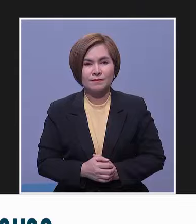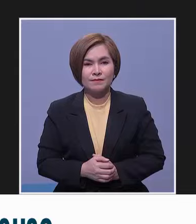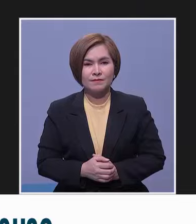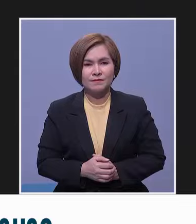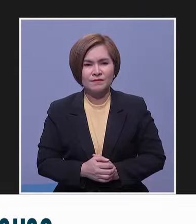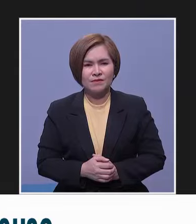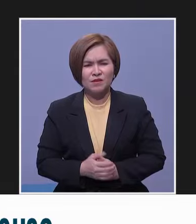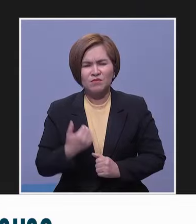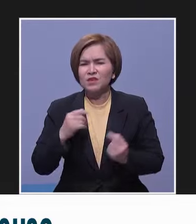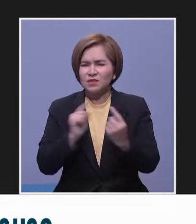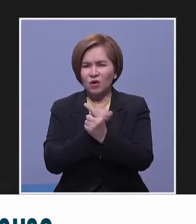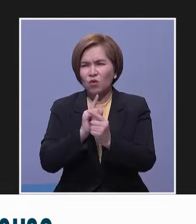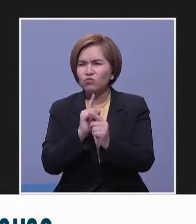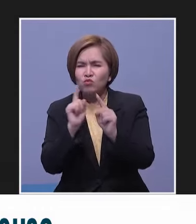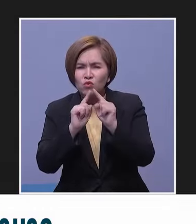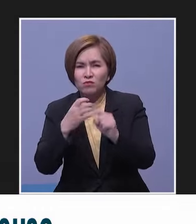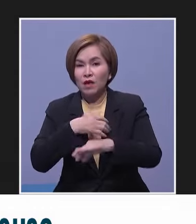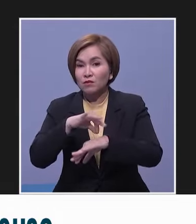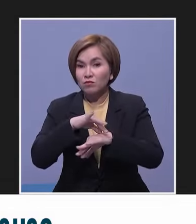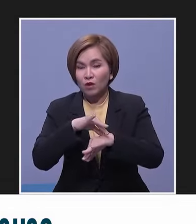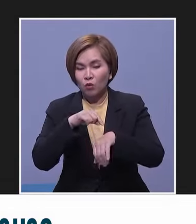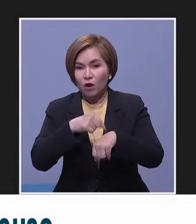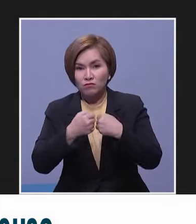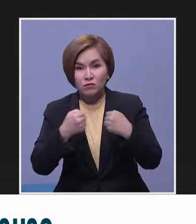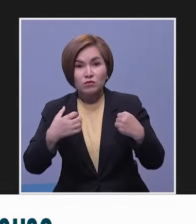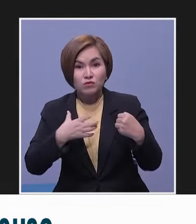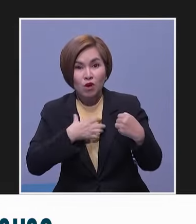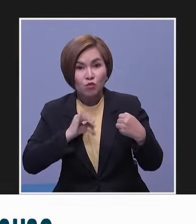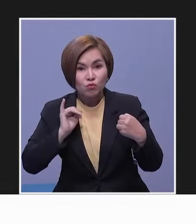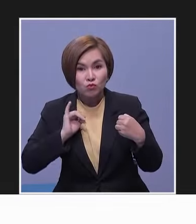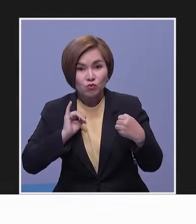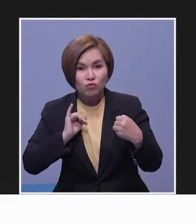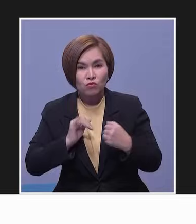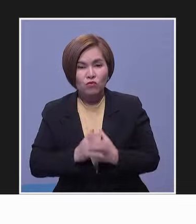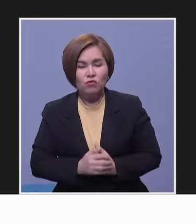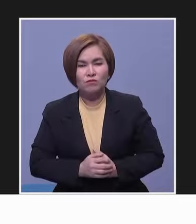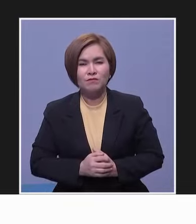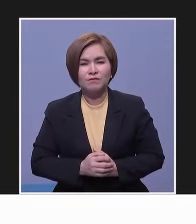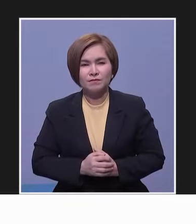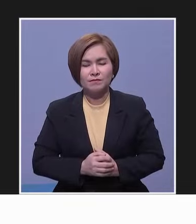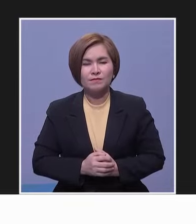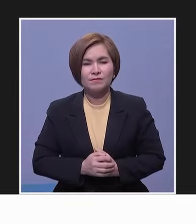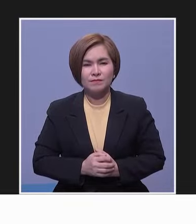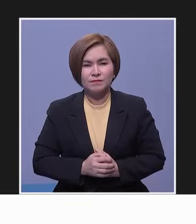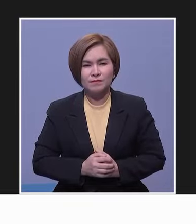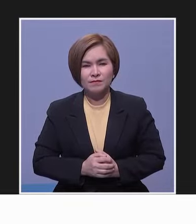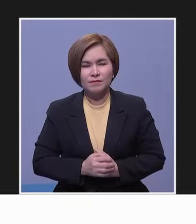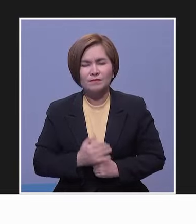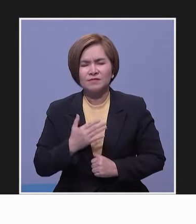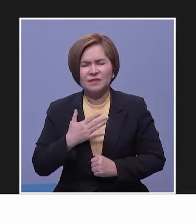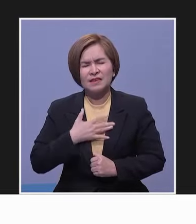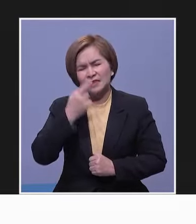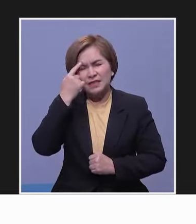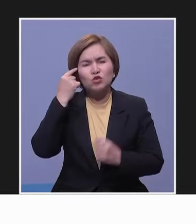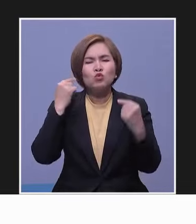คนเขาเท่าวิจารณ์ว่าเหมือนอยากอยู่ในตำแหน่งต่ออะไรแบบนี้ค่ะ ก็อันนั้นผมว่าเป็นสิทธิ์นะเ